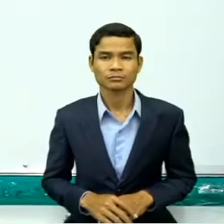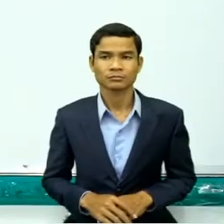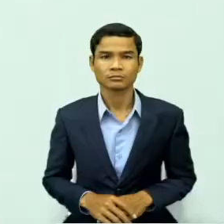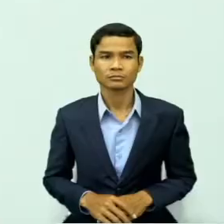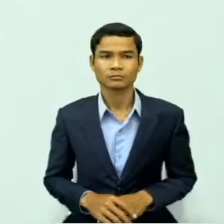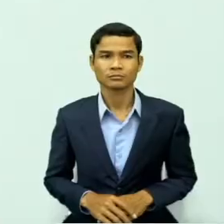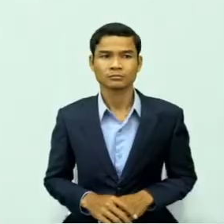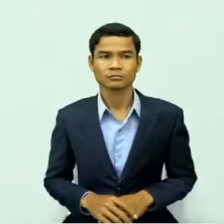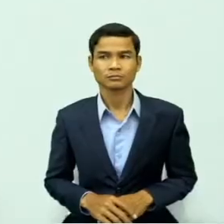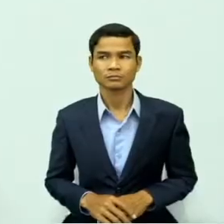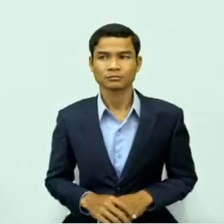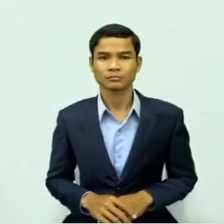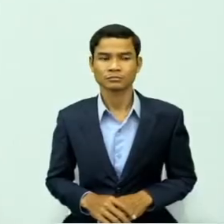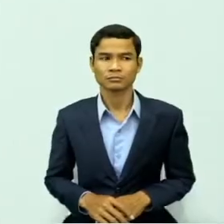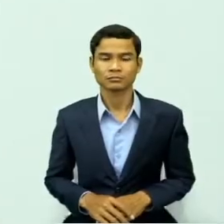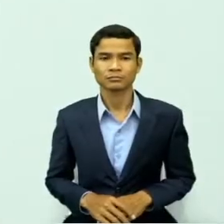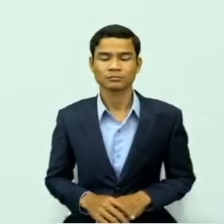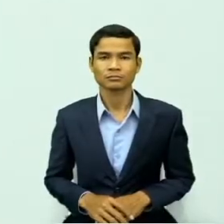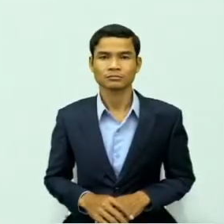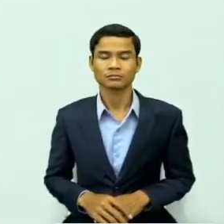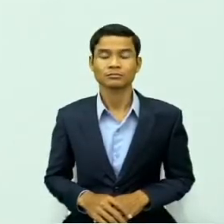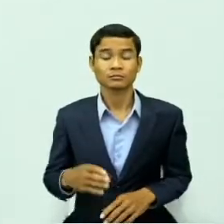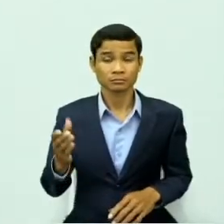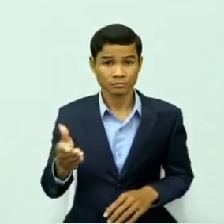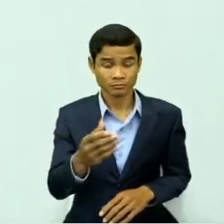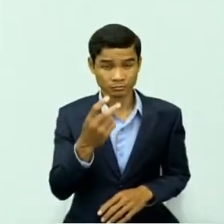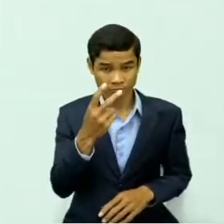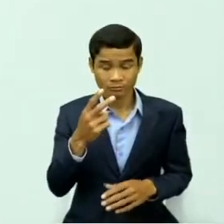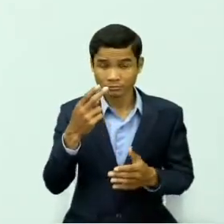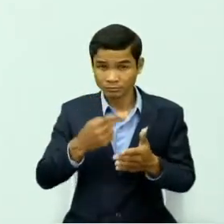Chà mớ ta nè cổ miên bị với mà bằng hàng cốn.